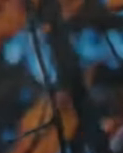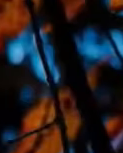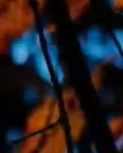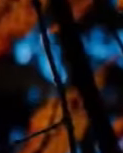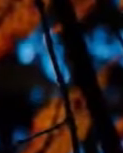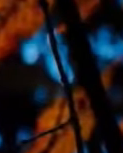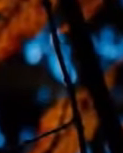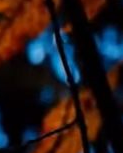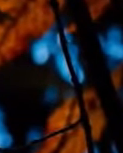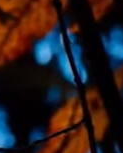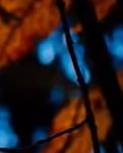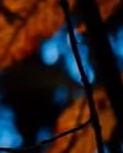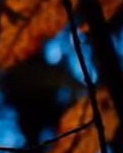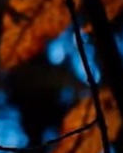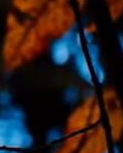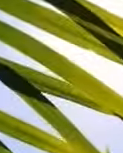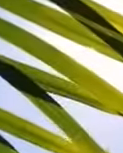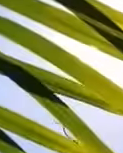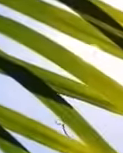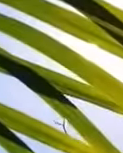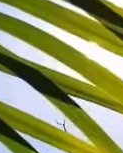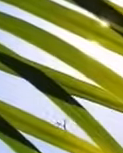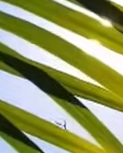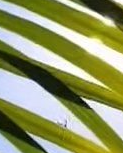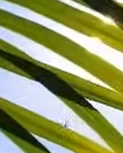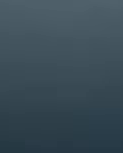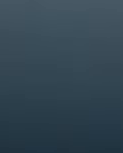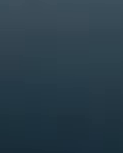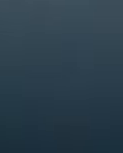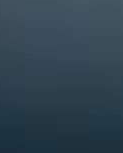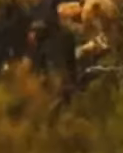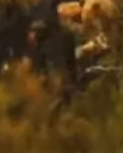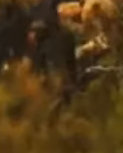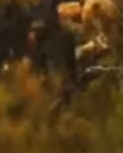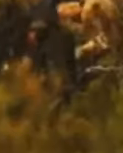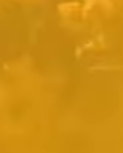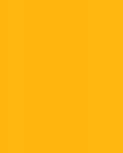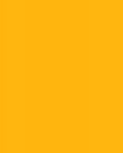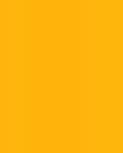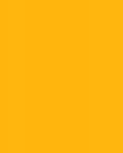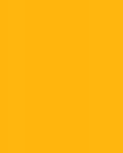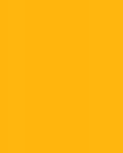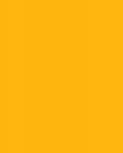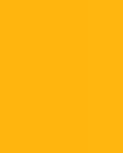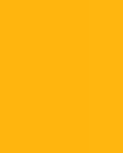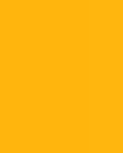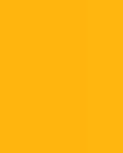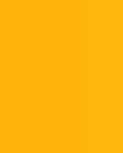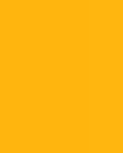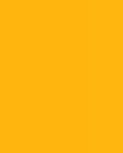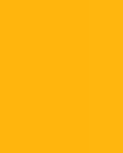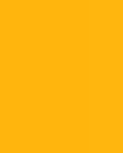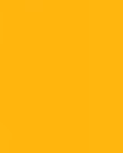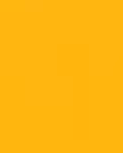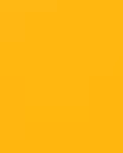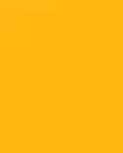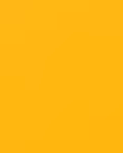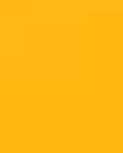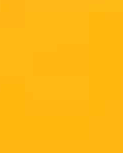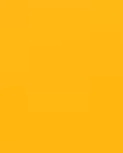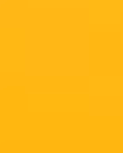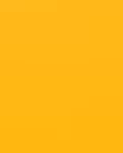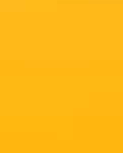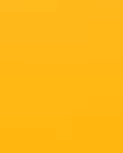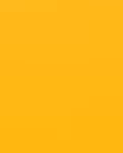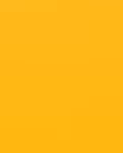Simo selitulu nilethelwa baka MTN Business. Noma simo selitulu senjani, MTN Business ikhona ukusiza